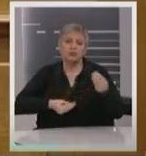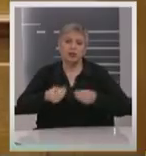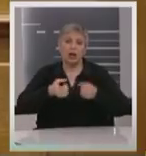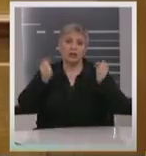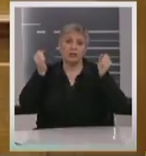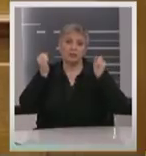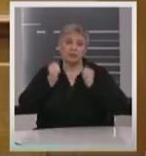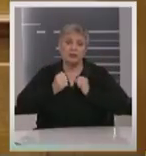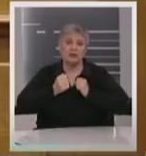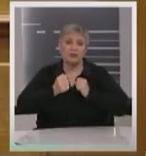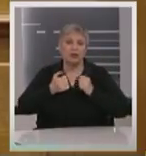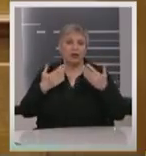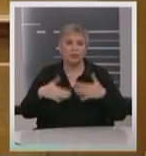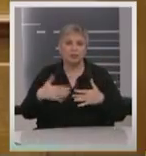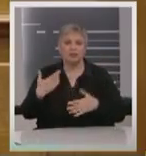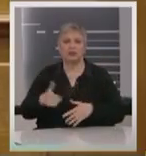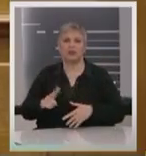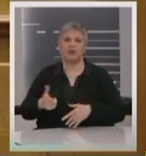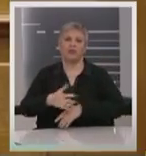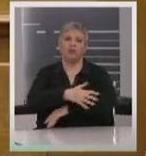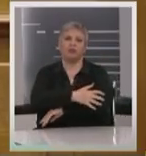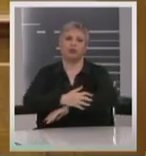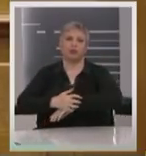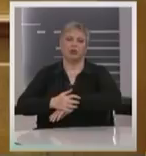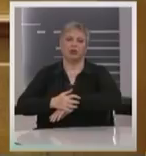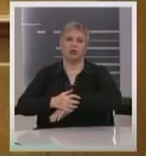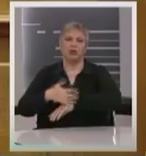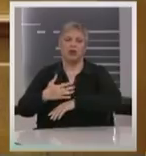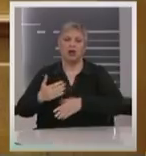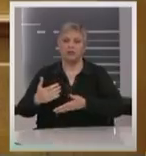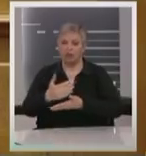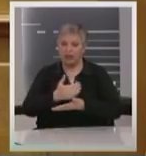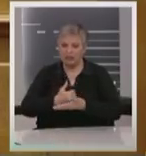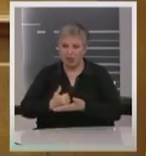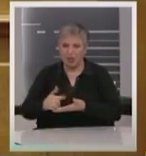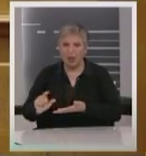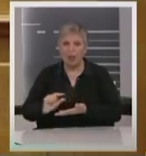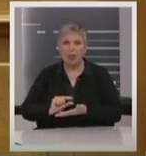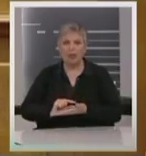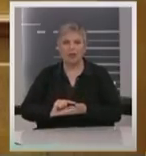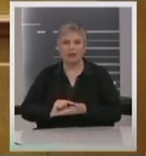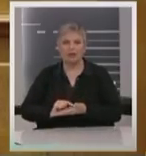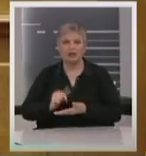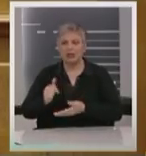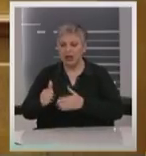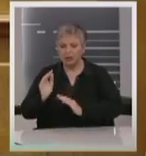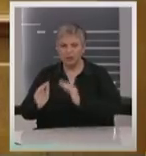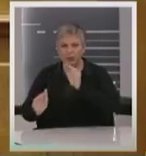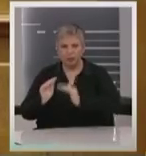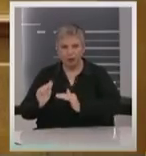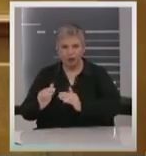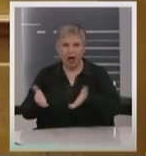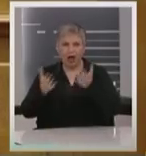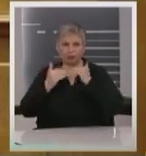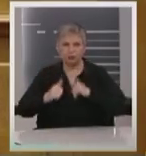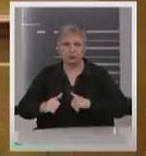σήμερα είναι οι οικονομικά ασθενέστερες συμπολίτες μας. Όχι μόνο γιατί δεν προστατεύονται, αλλά γιατί φτωχοποιούνται κάθε